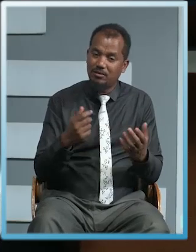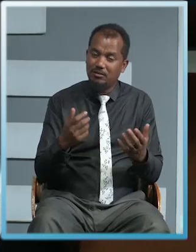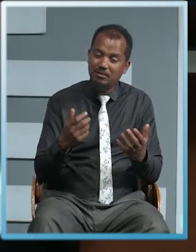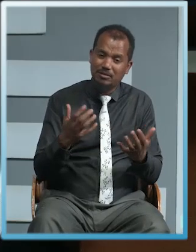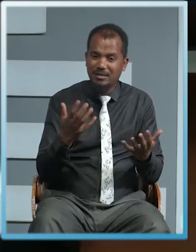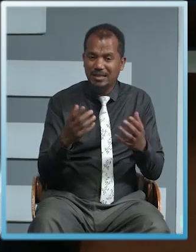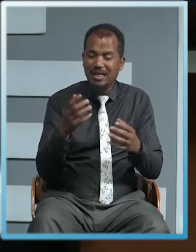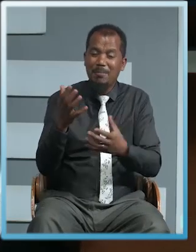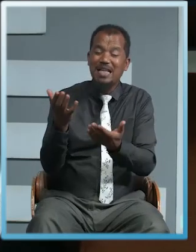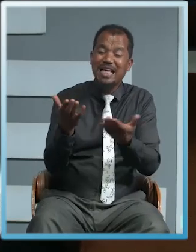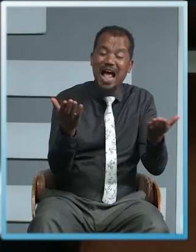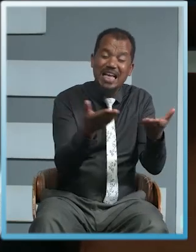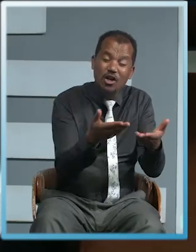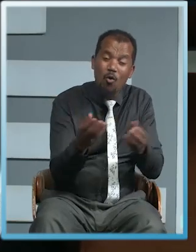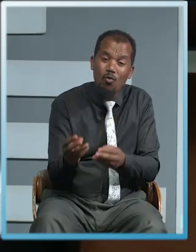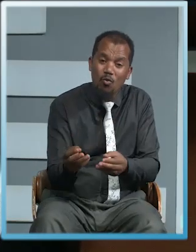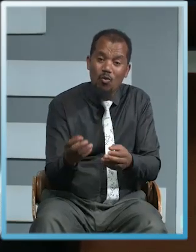يا ماستنا جاو منجد،